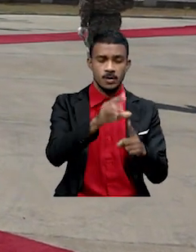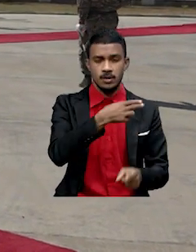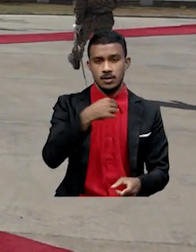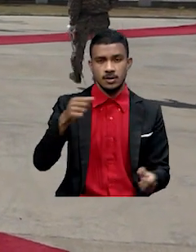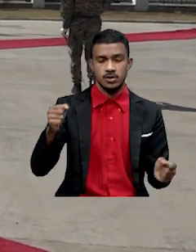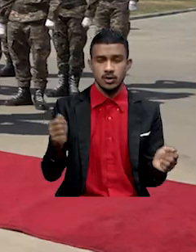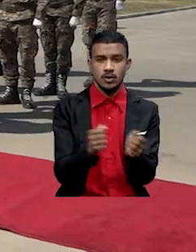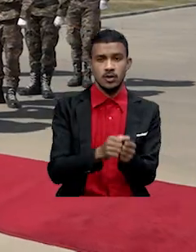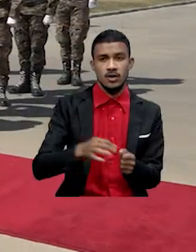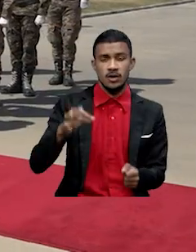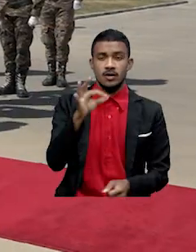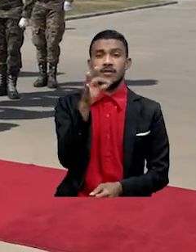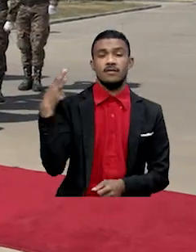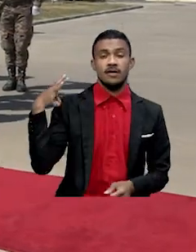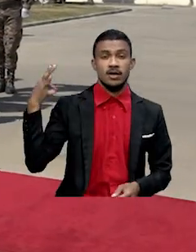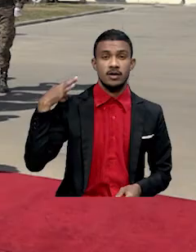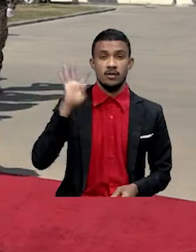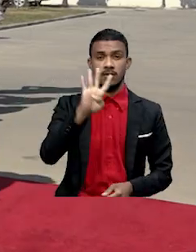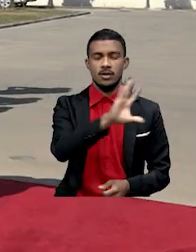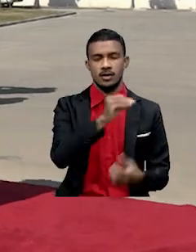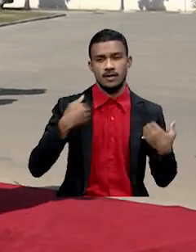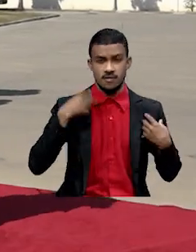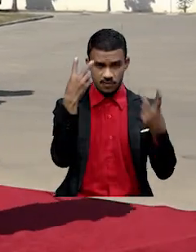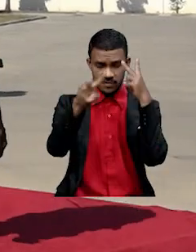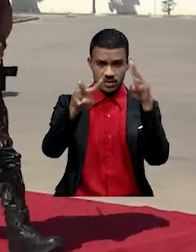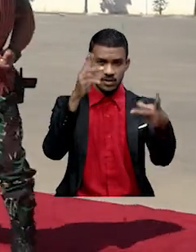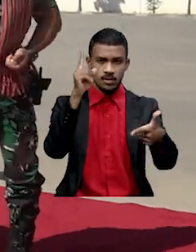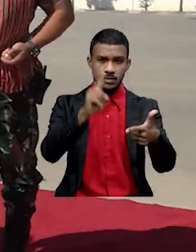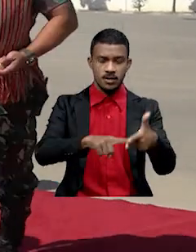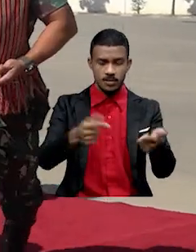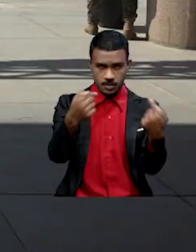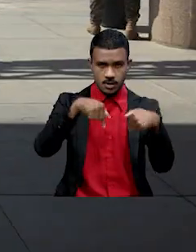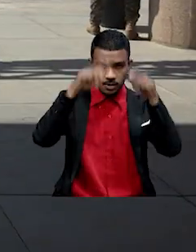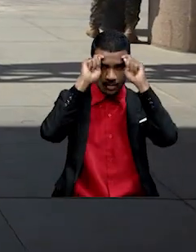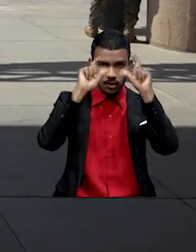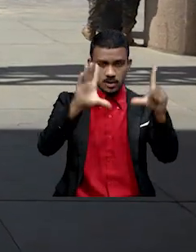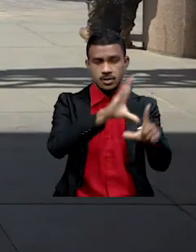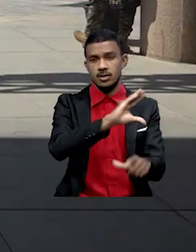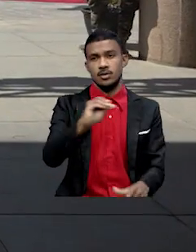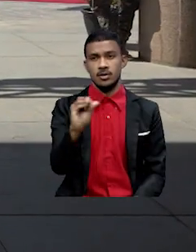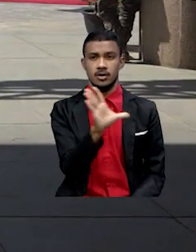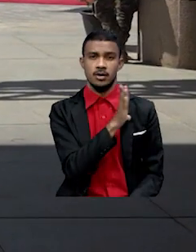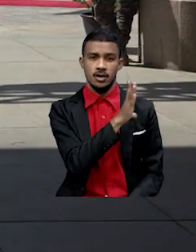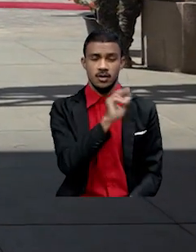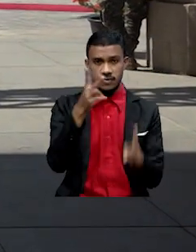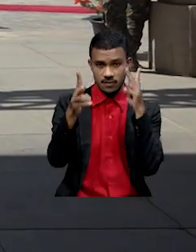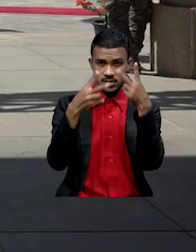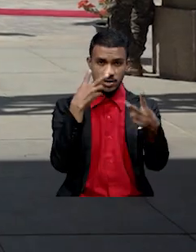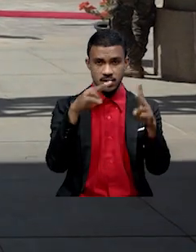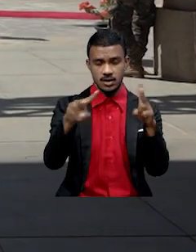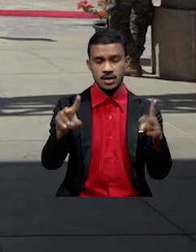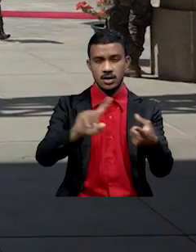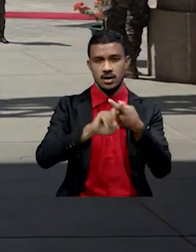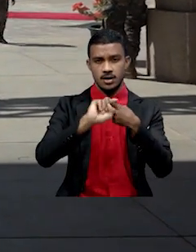sinte orgulho no honrado tebes iha ne visita de ruak nian ma iha Timor Leste no espera katak liu si visita ne se